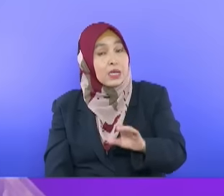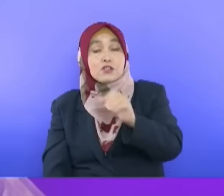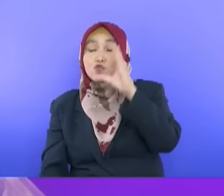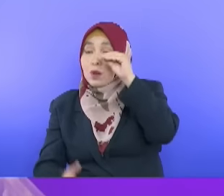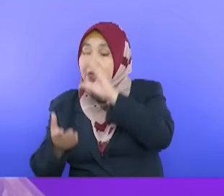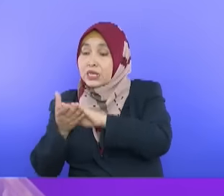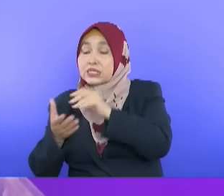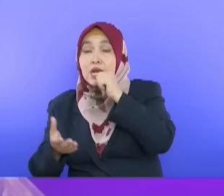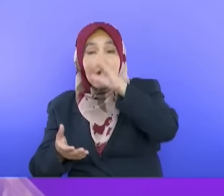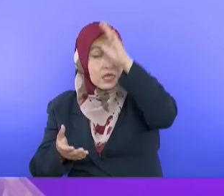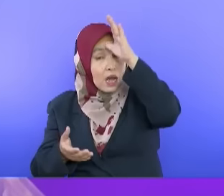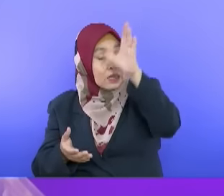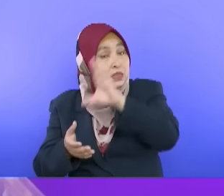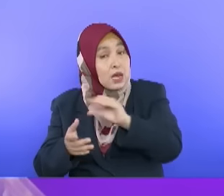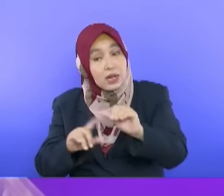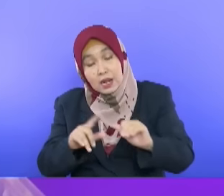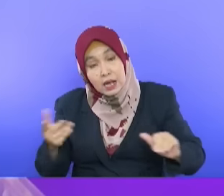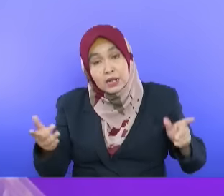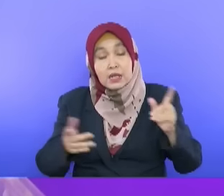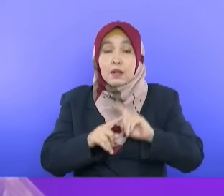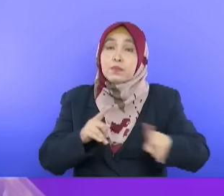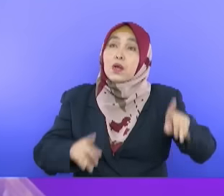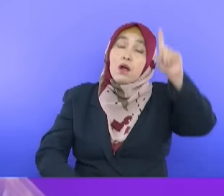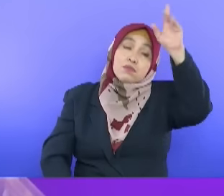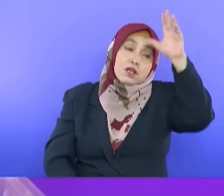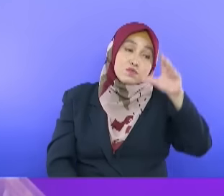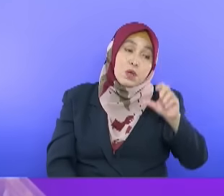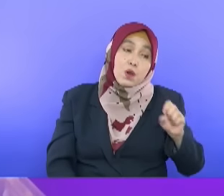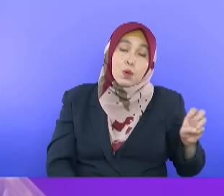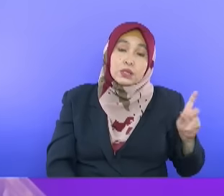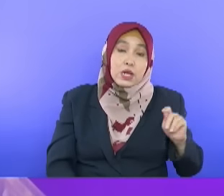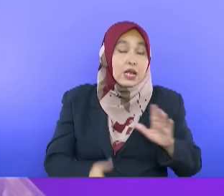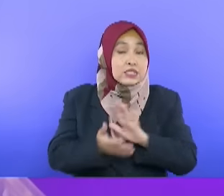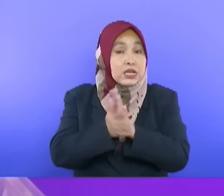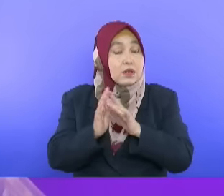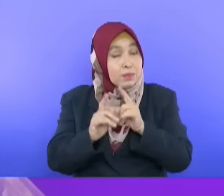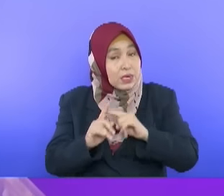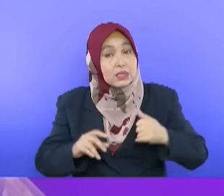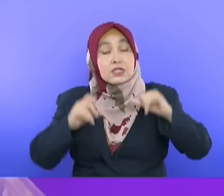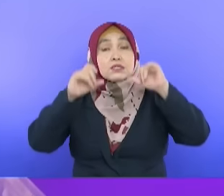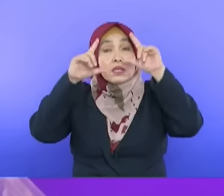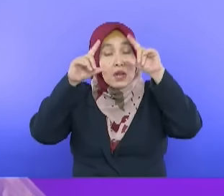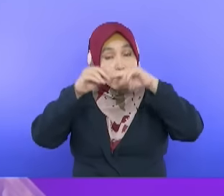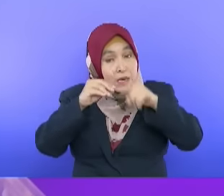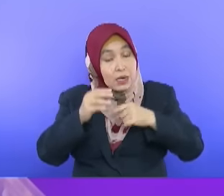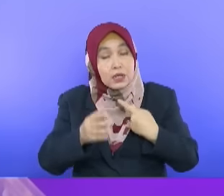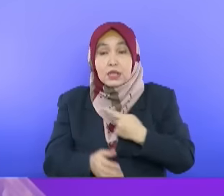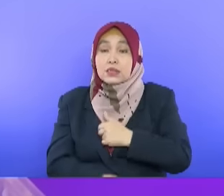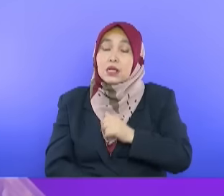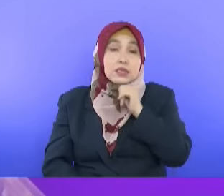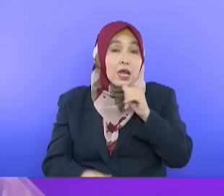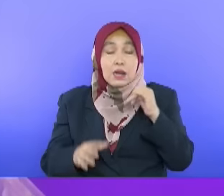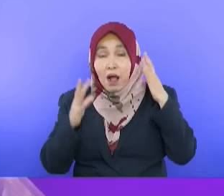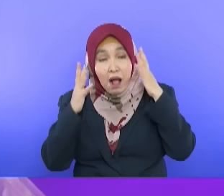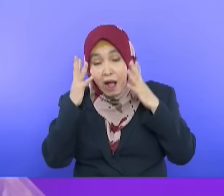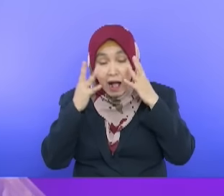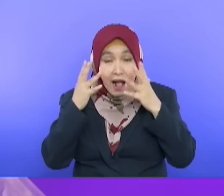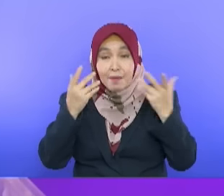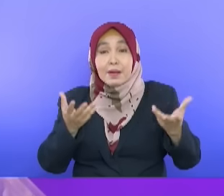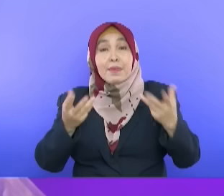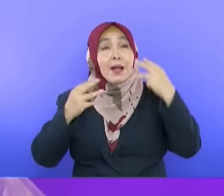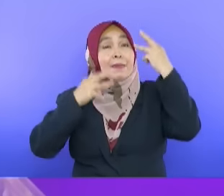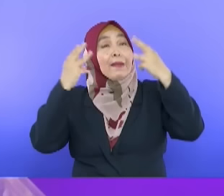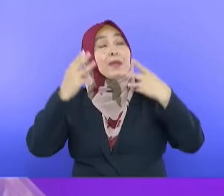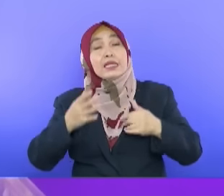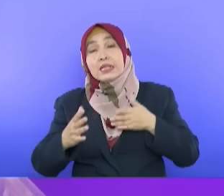istri ayah dan sebagainya tetapi Allah Subhanahu Wa Ta'ala jadi bila kita sedang untuk hari ini kita tak gelabah dan kita tidak